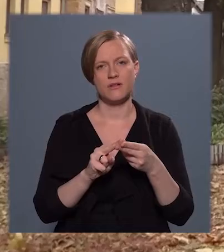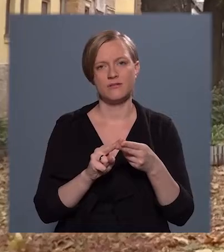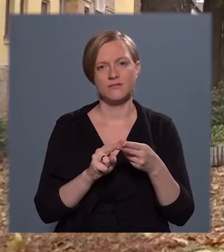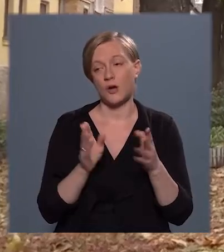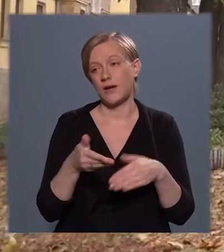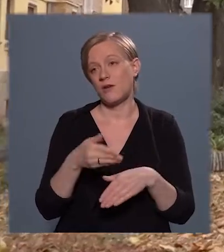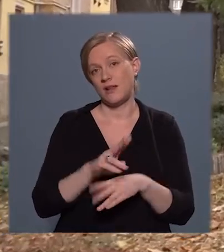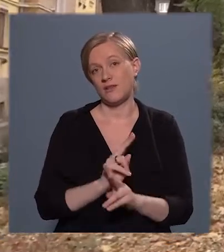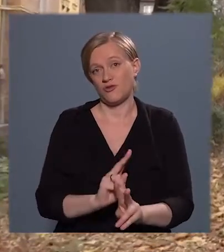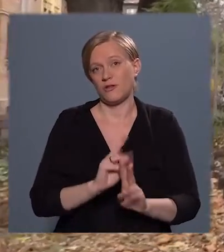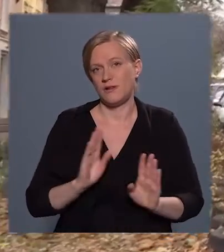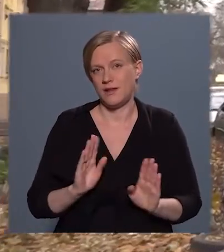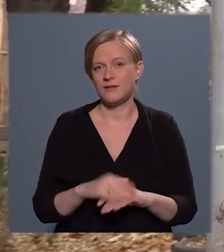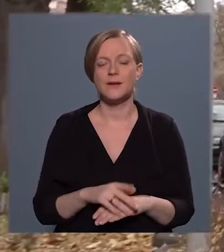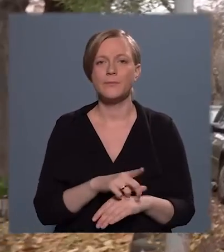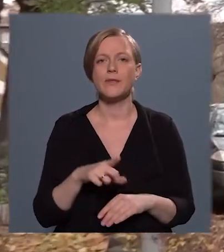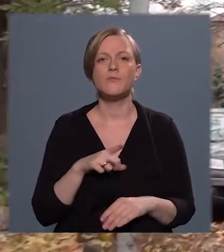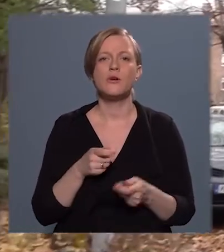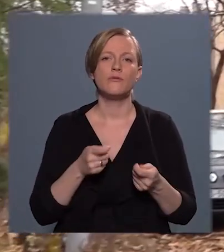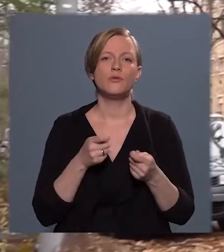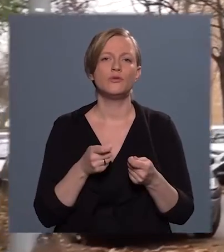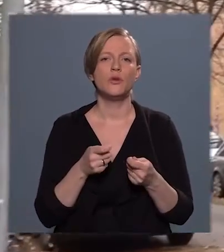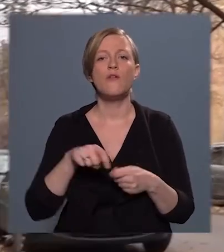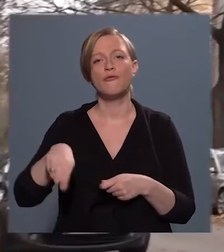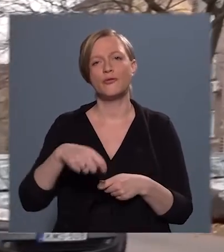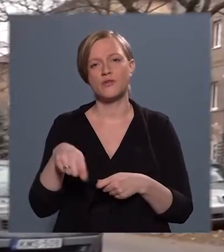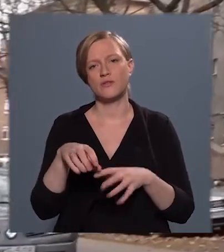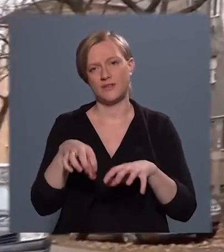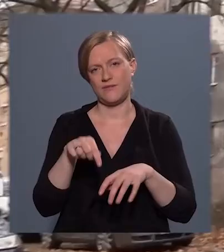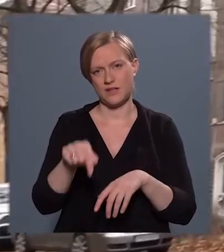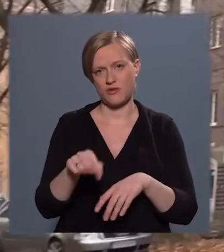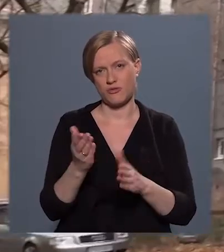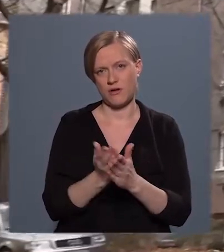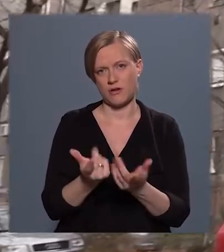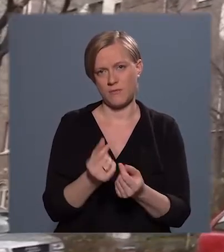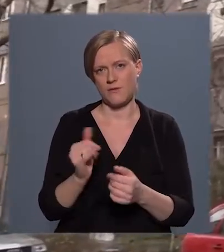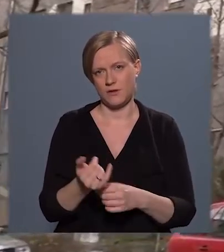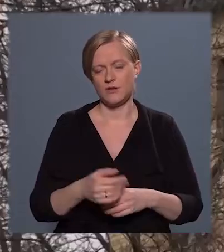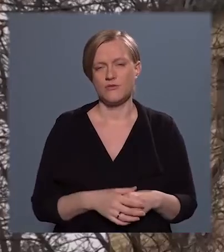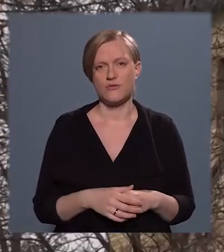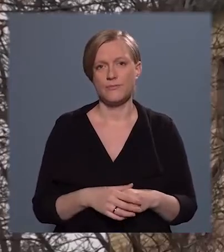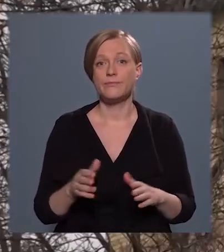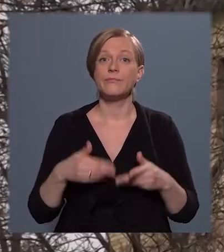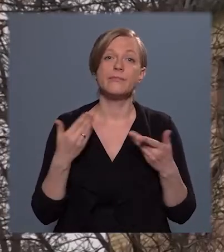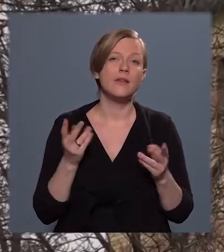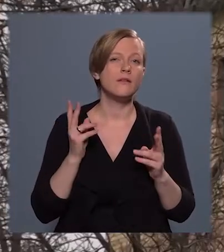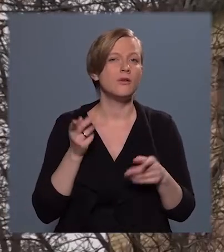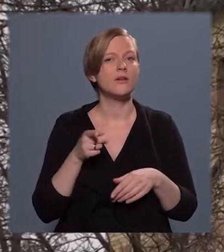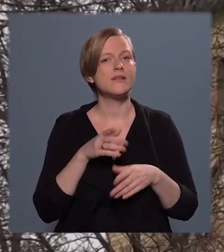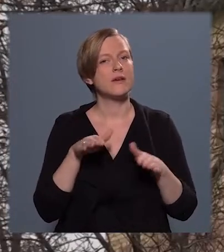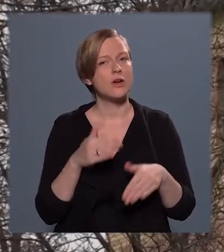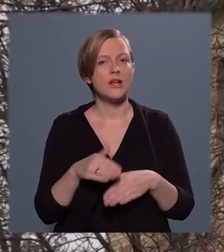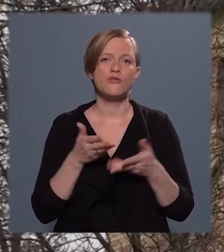halálosak is lehetnek, nem csak a fűtő, hanem a főző tevékenység alkalmával is. Ja, tehát akkor így a karácsonyi